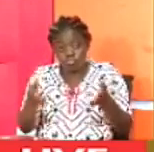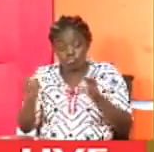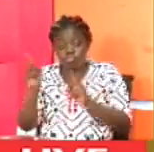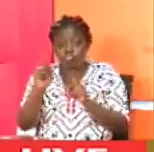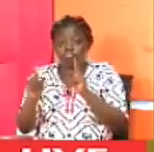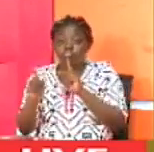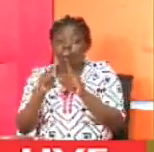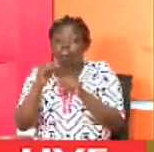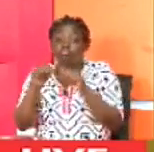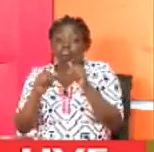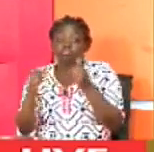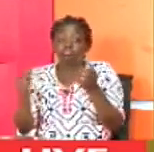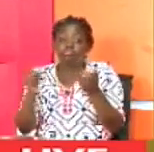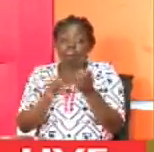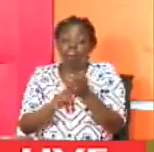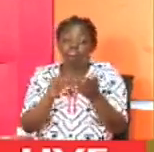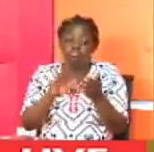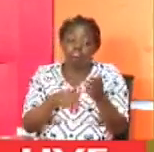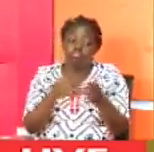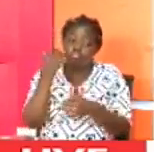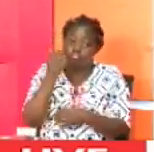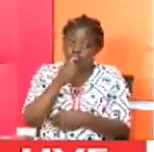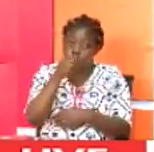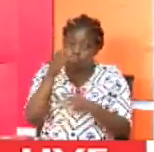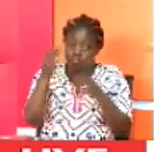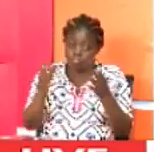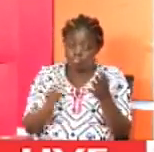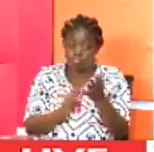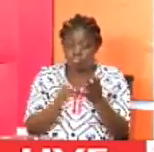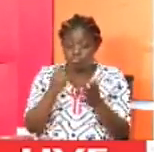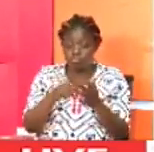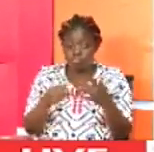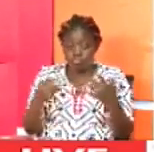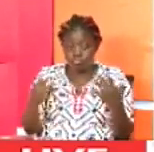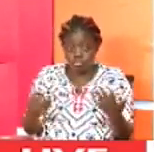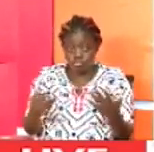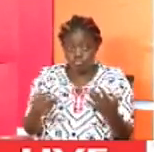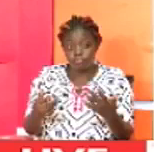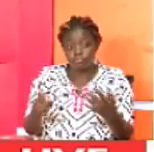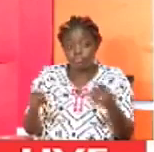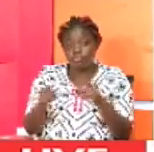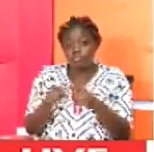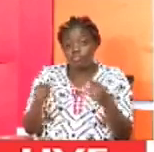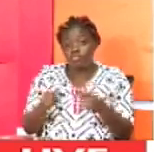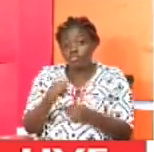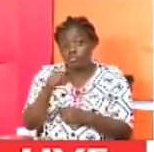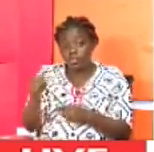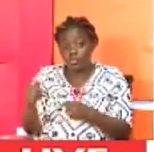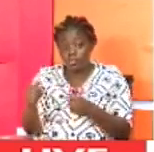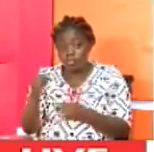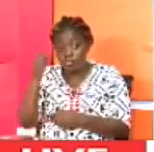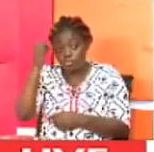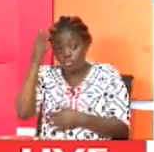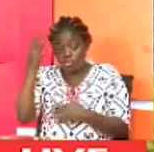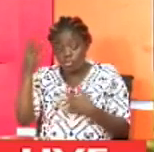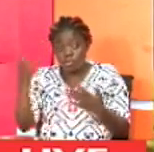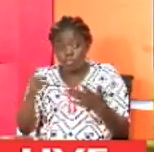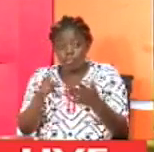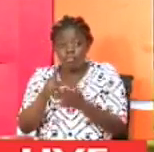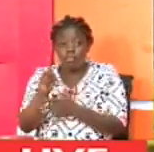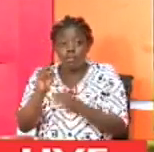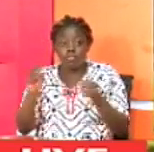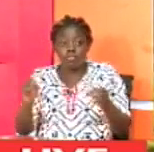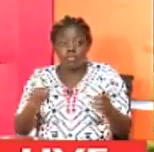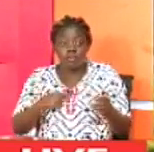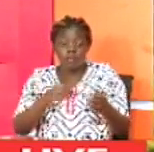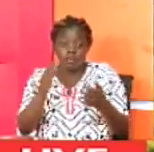bagamba bafune nyimba obuzanyo n'ebintu ebirala nga beyambisa omutimbagano gwe wamma ebalika bannanyini biyiye bino batibasasuddwa kwanze nyimba